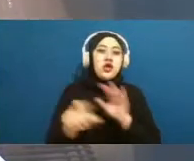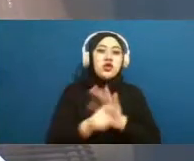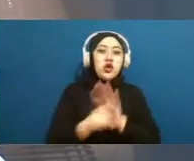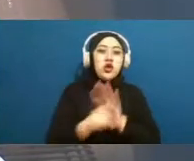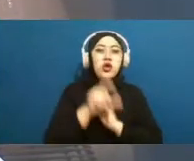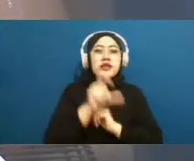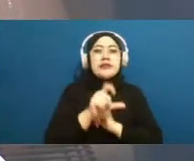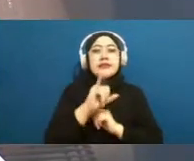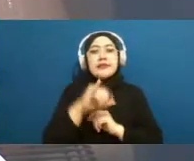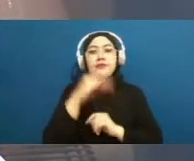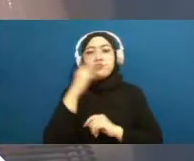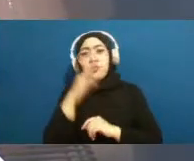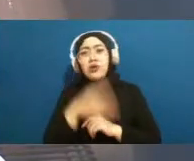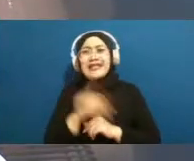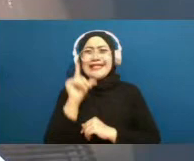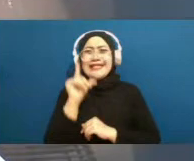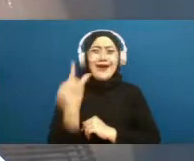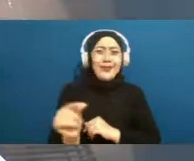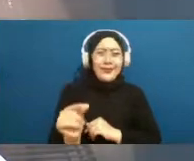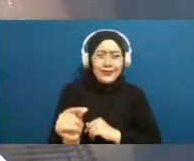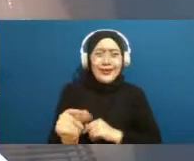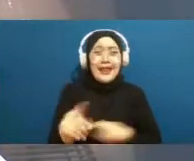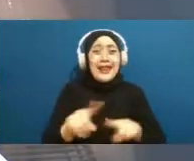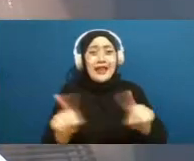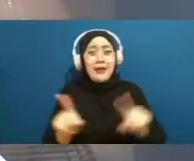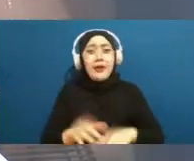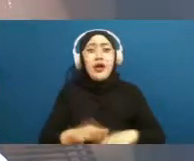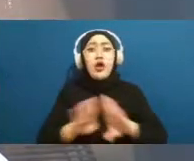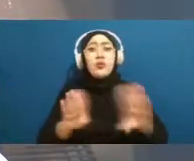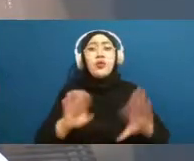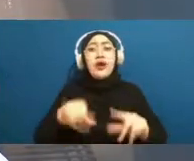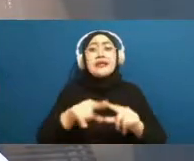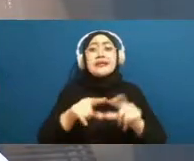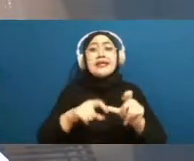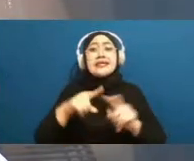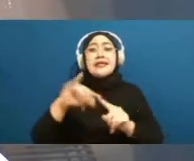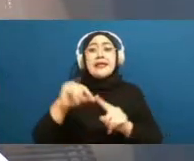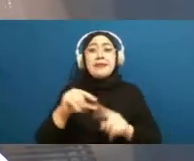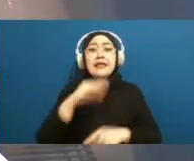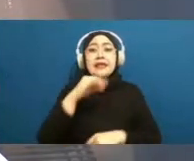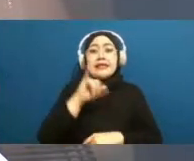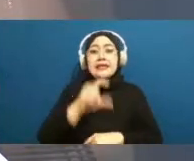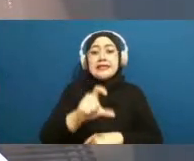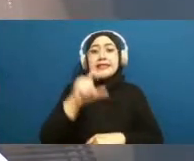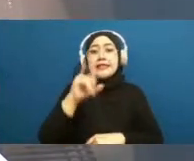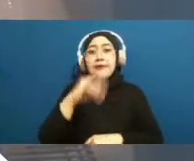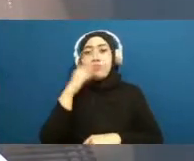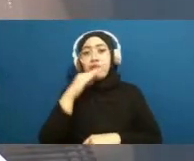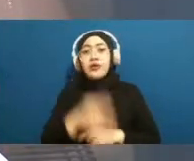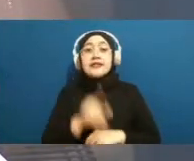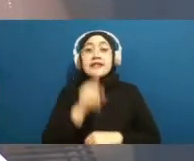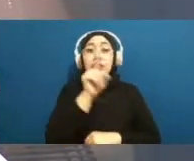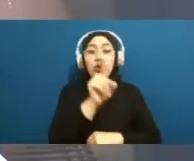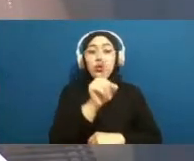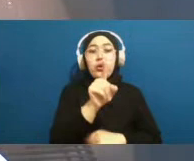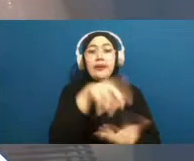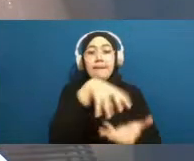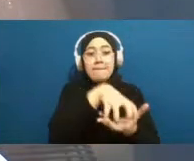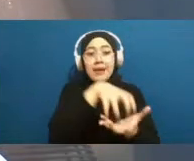Gojek kan jauh tuh jaraknya. Tapi kalau saya buka just tip di Cibubur, saya kirim makanannya satu titik di Cibubur, nanti mereka akan